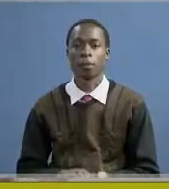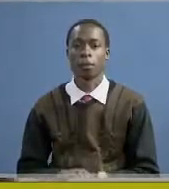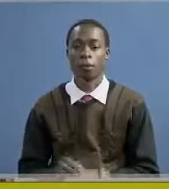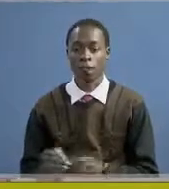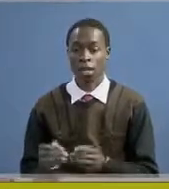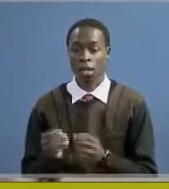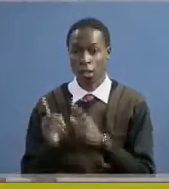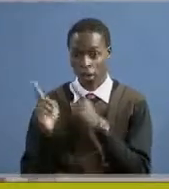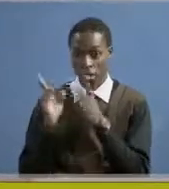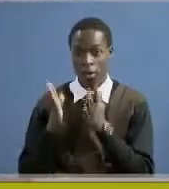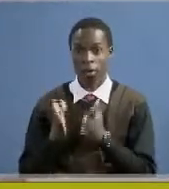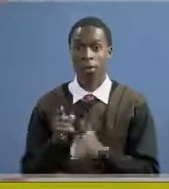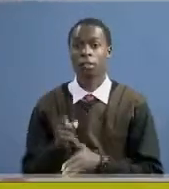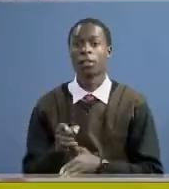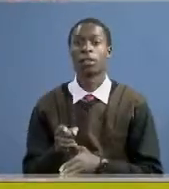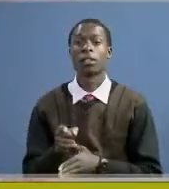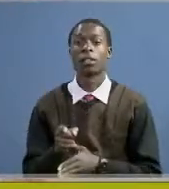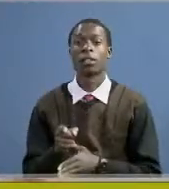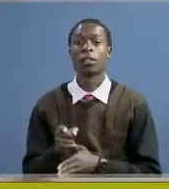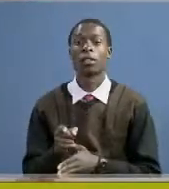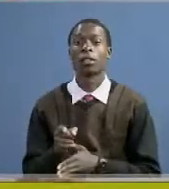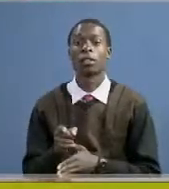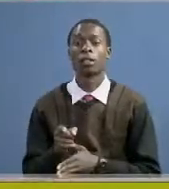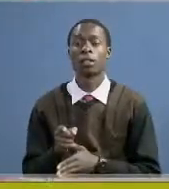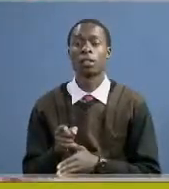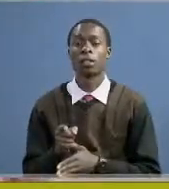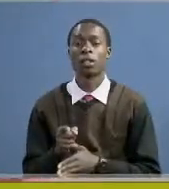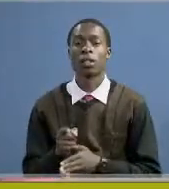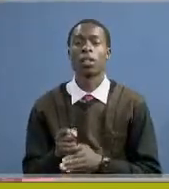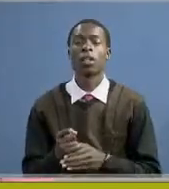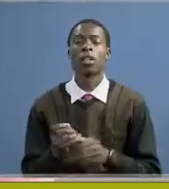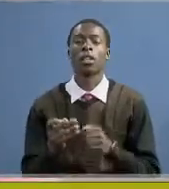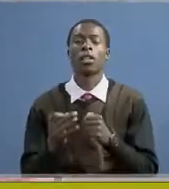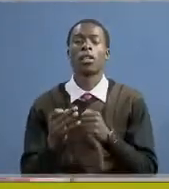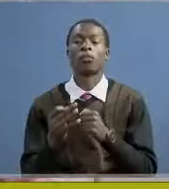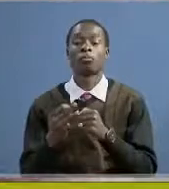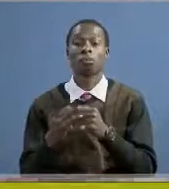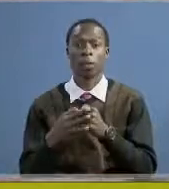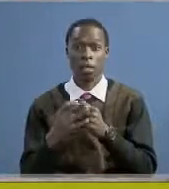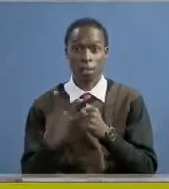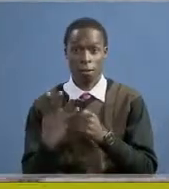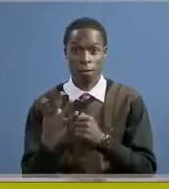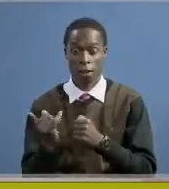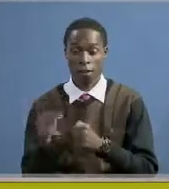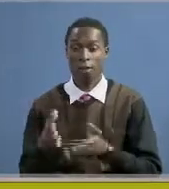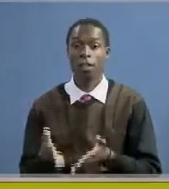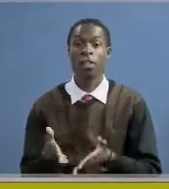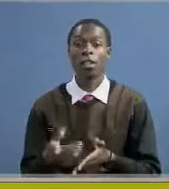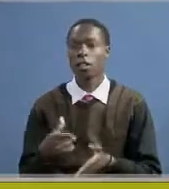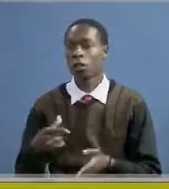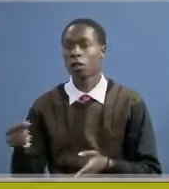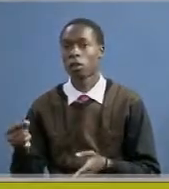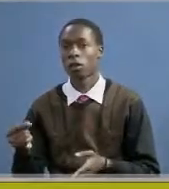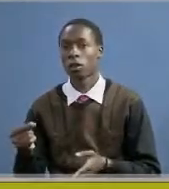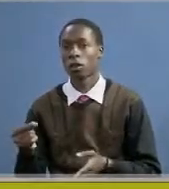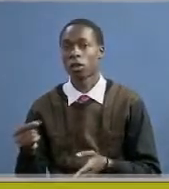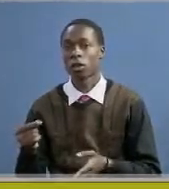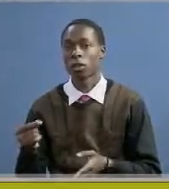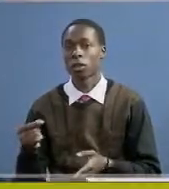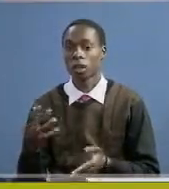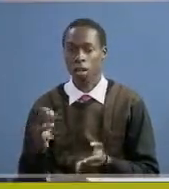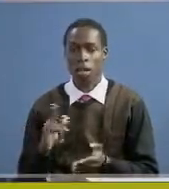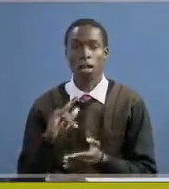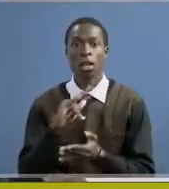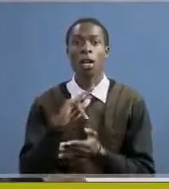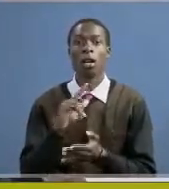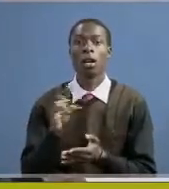Abiria hawa kuna 85 ambao washashuka, wataenda mpaka kiwanja cha ndege cha